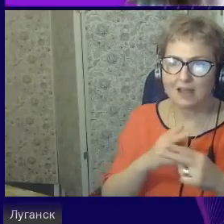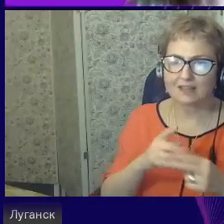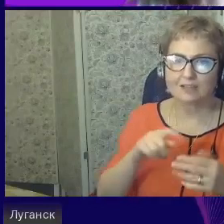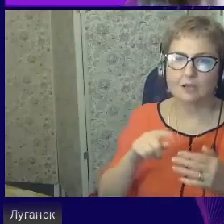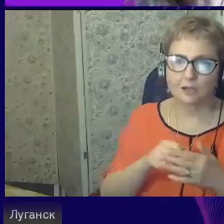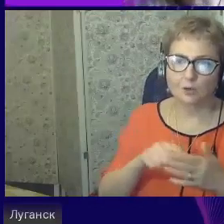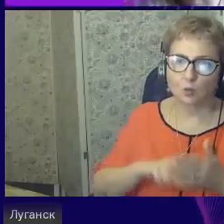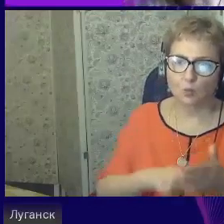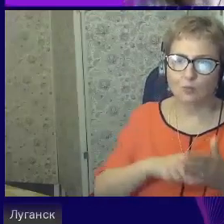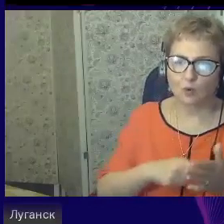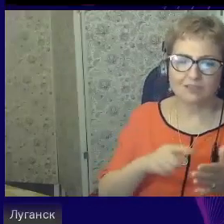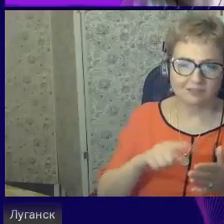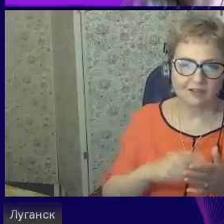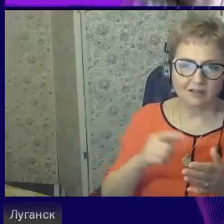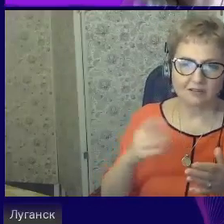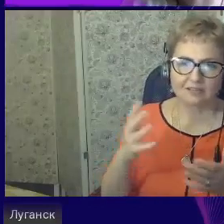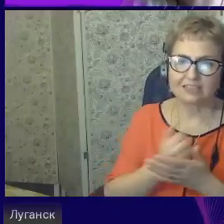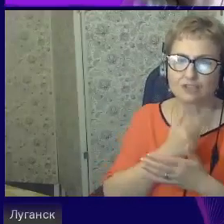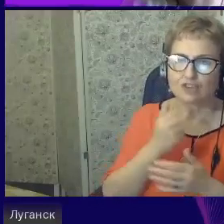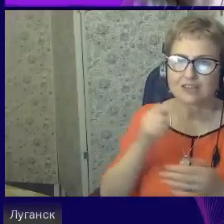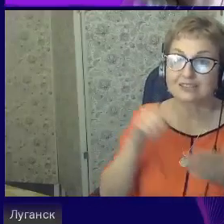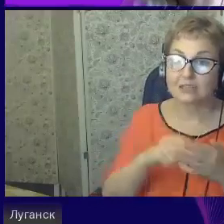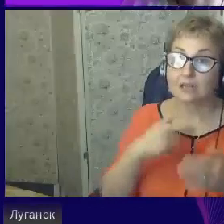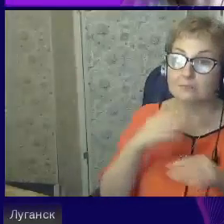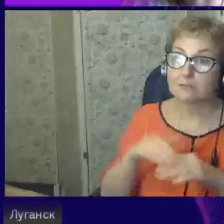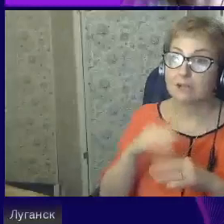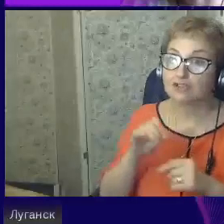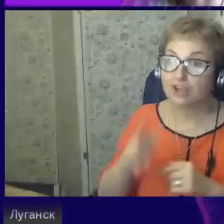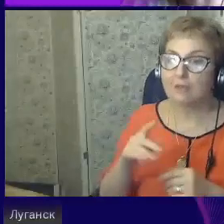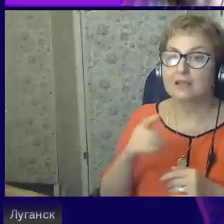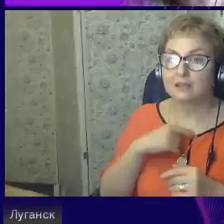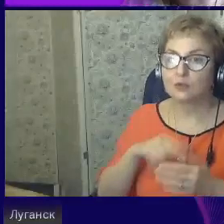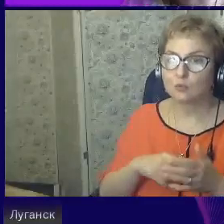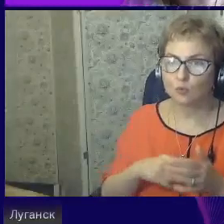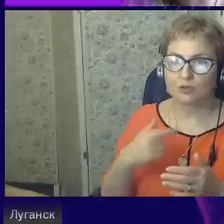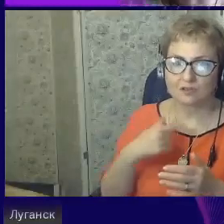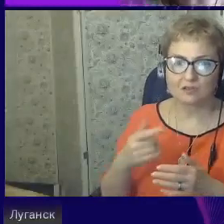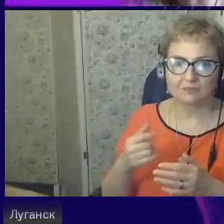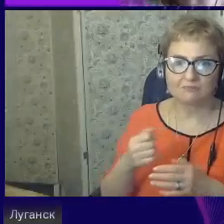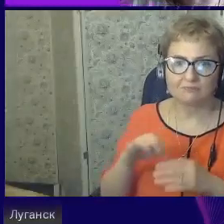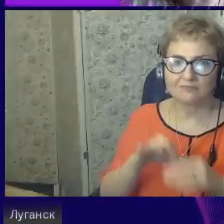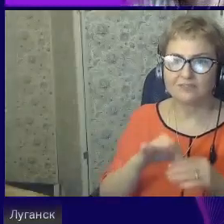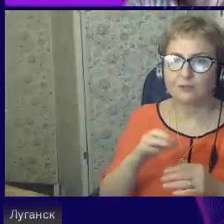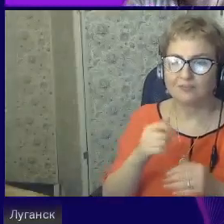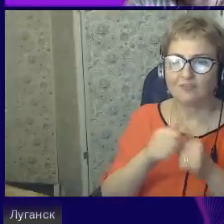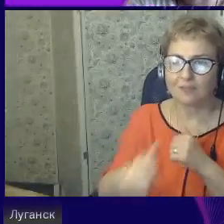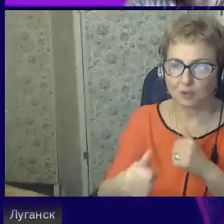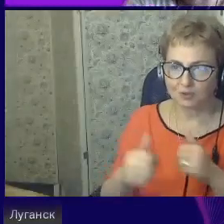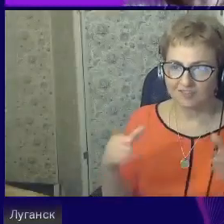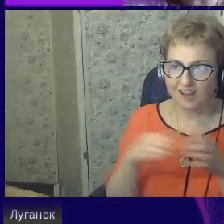достижении цели. То есть это то, что мы как бы упорно тащим вперед в этом командном